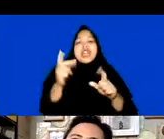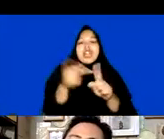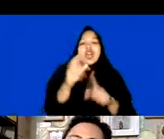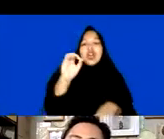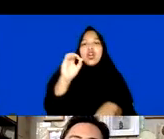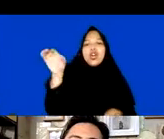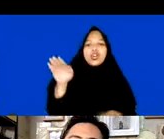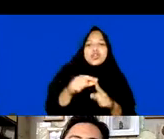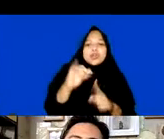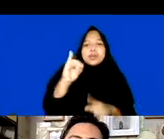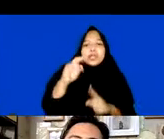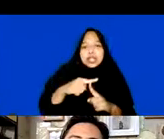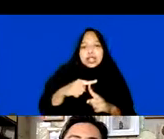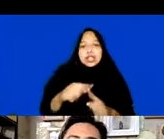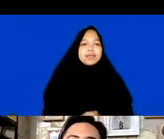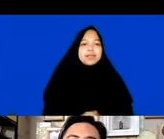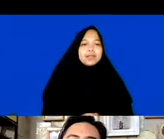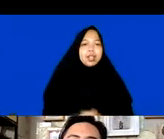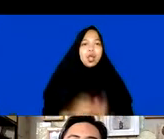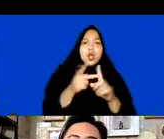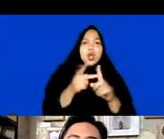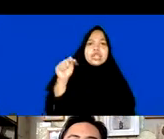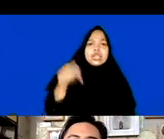sebenarnya memang basic idenya itu ada dari